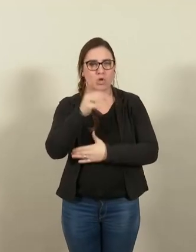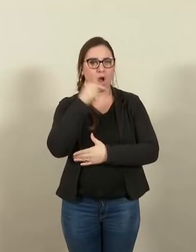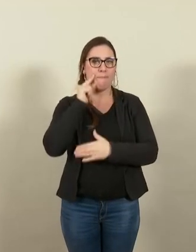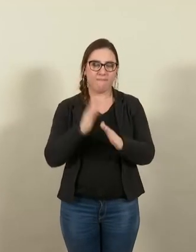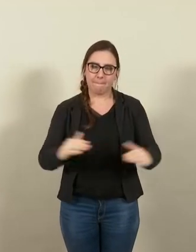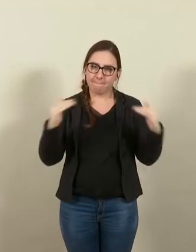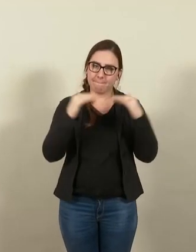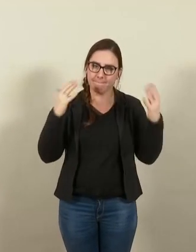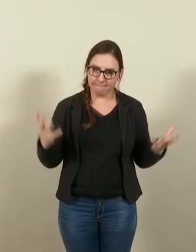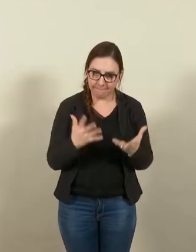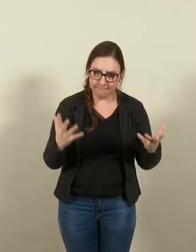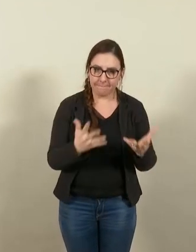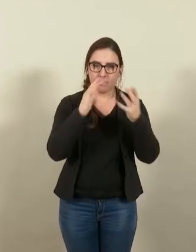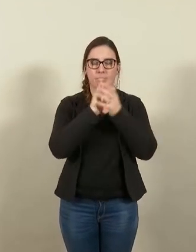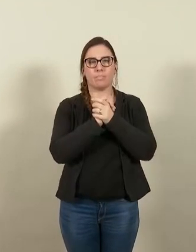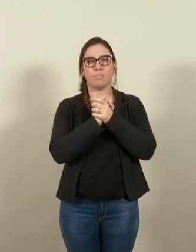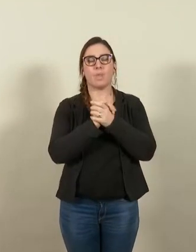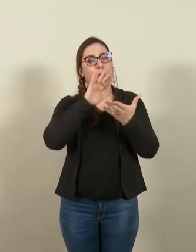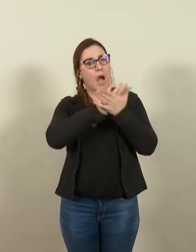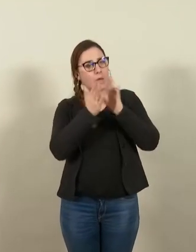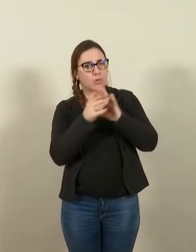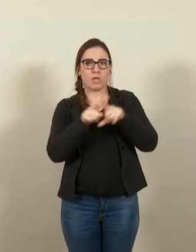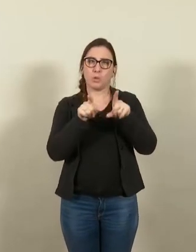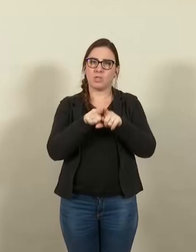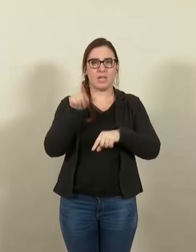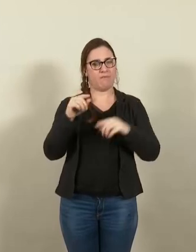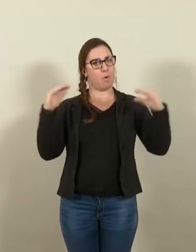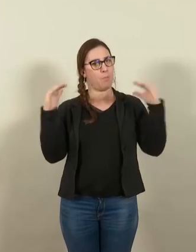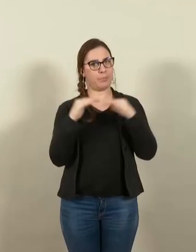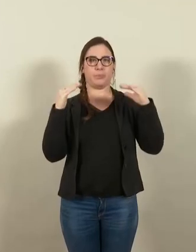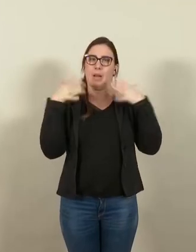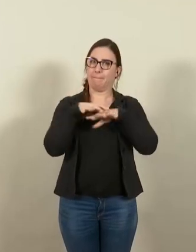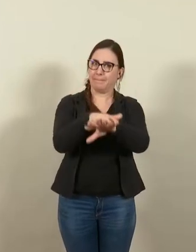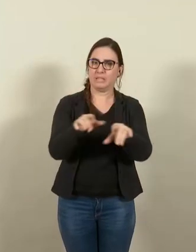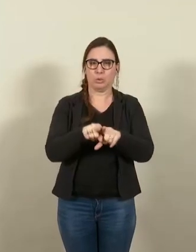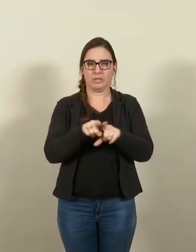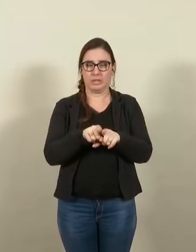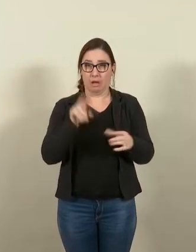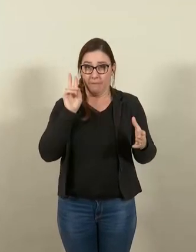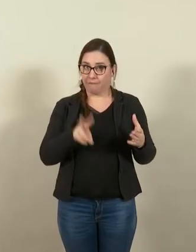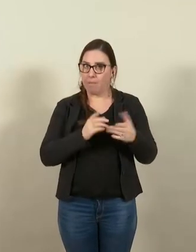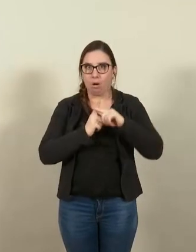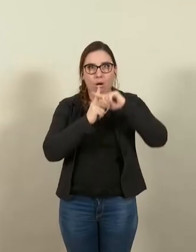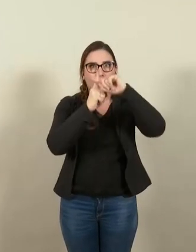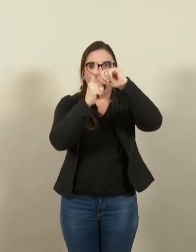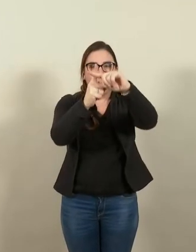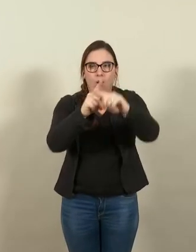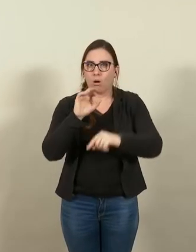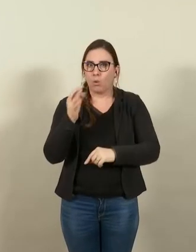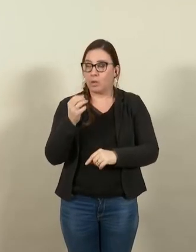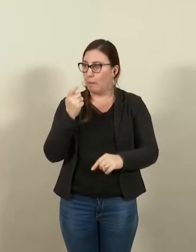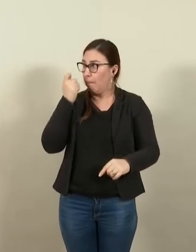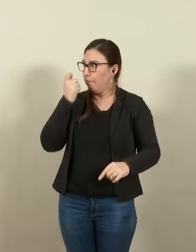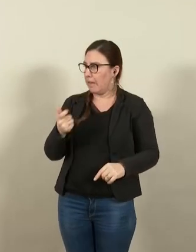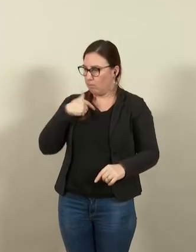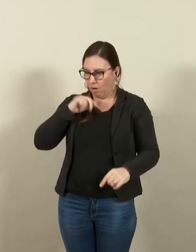hommes-femm il faut qu'elle fasse la promotion de la parité et de la mixité honnêtement ça va vraiment dans le bon sens j'en serai presque